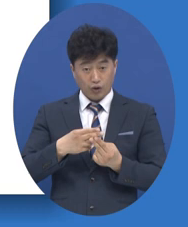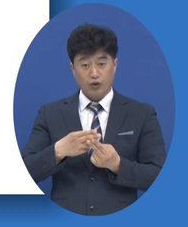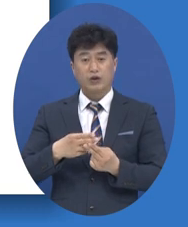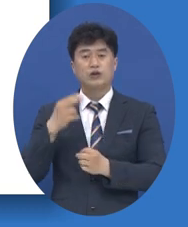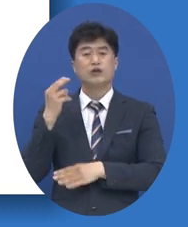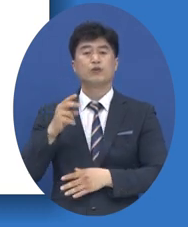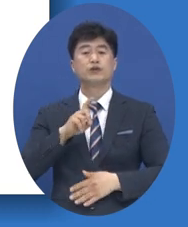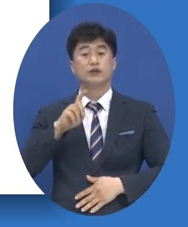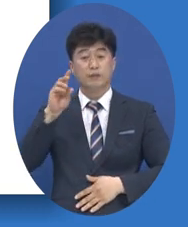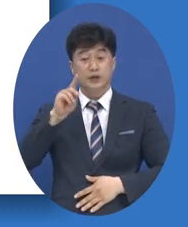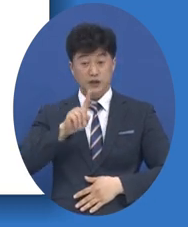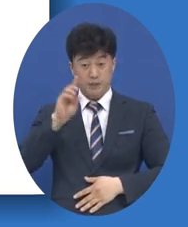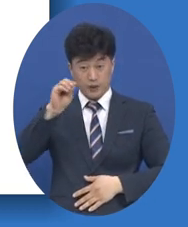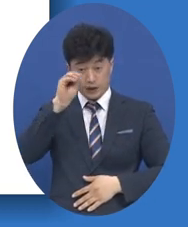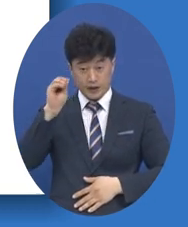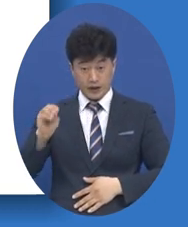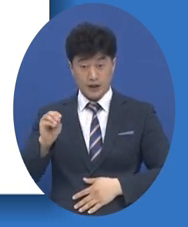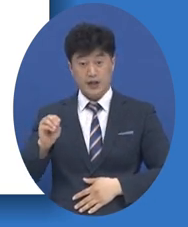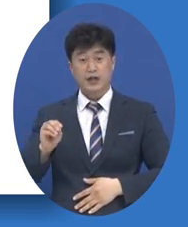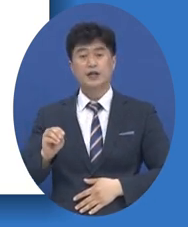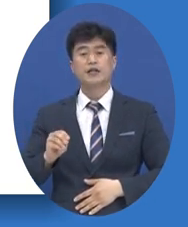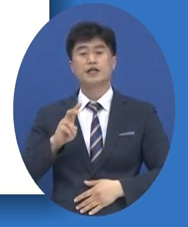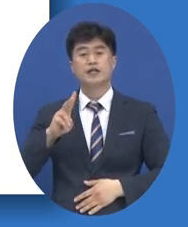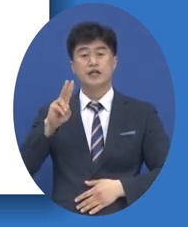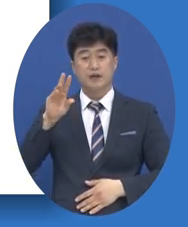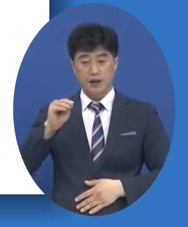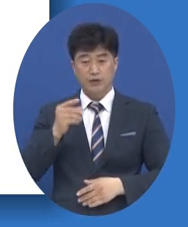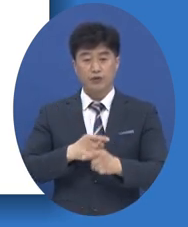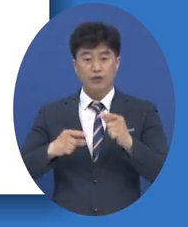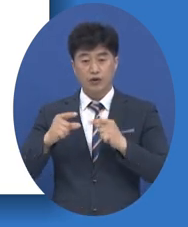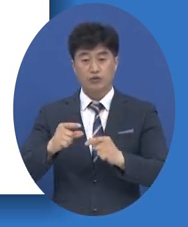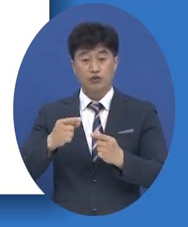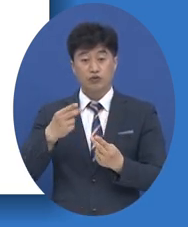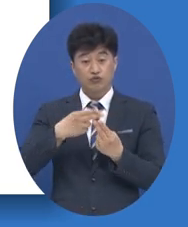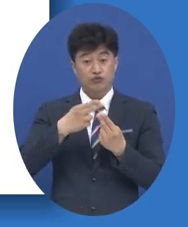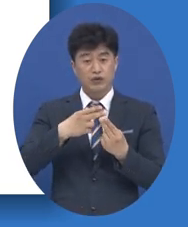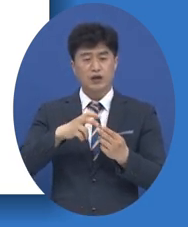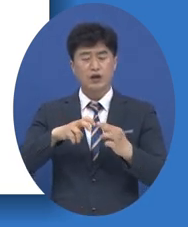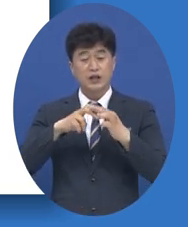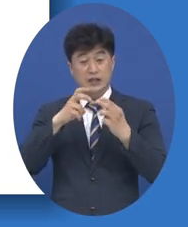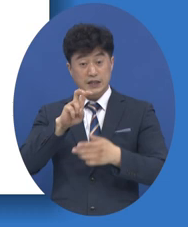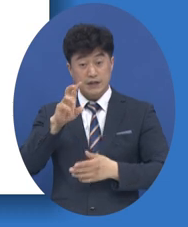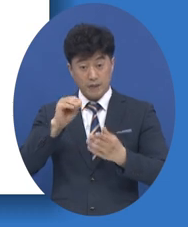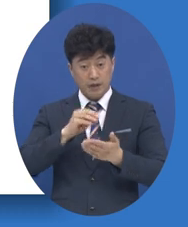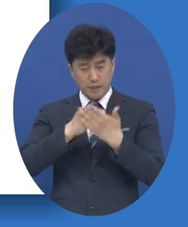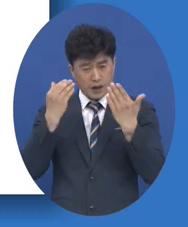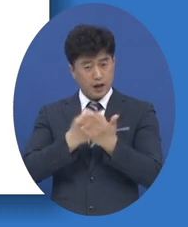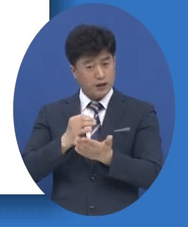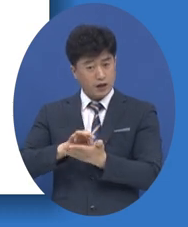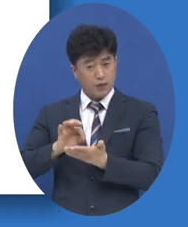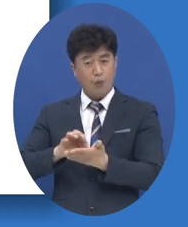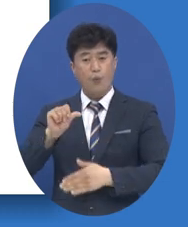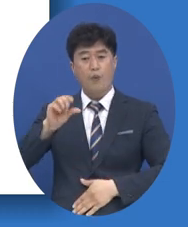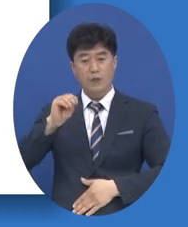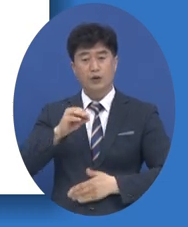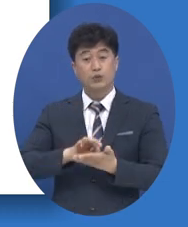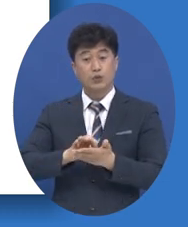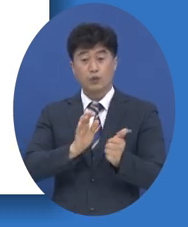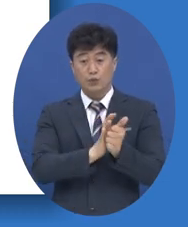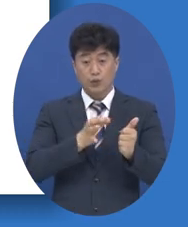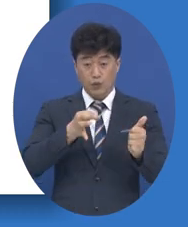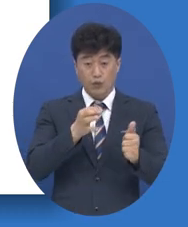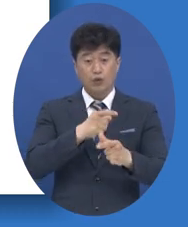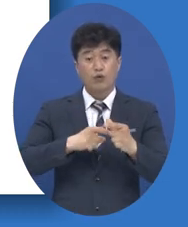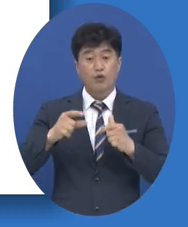기본 10% 인센티브 2만 원에 더해 충전한 20만 원을 모두 소비할 경우 5만 원의 소비지원금을